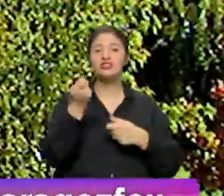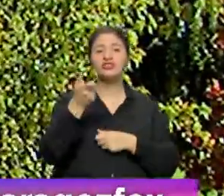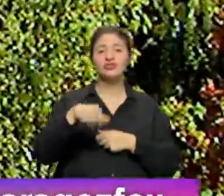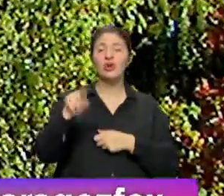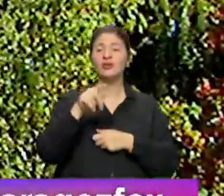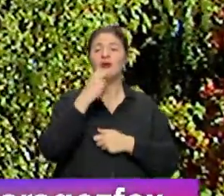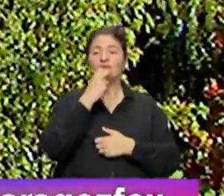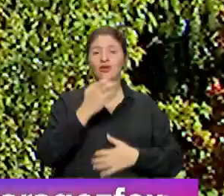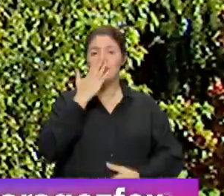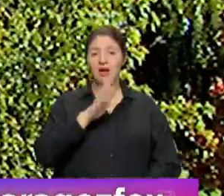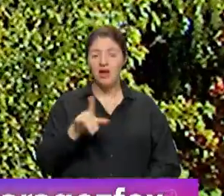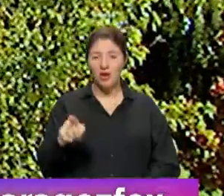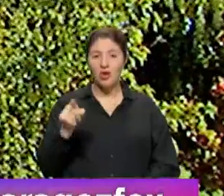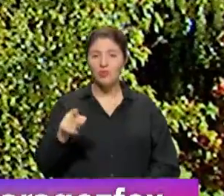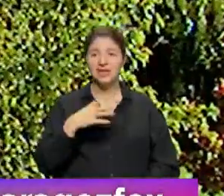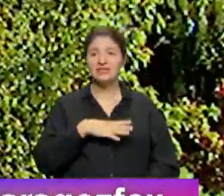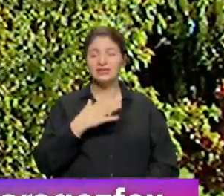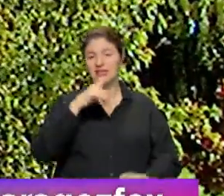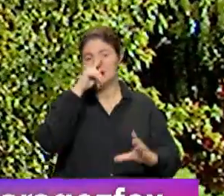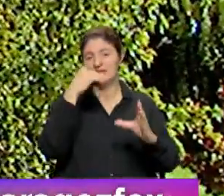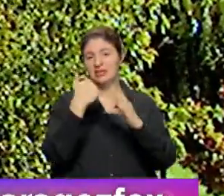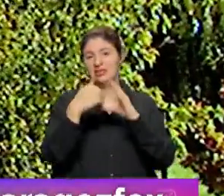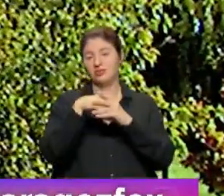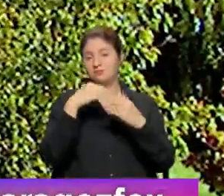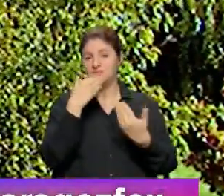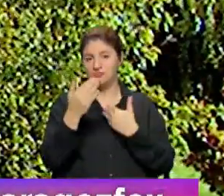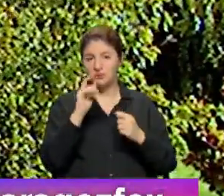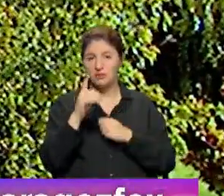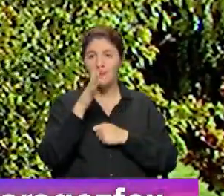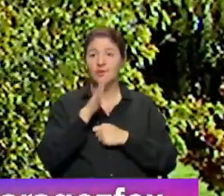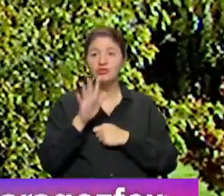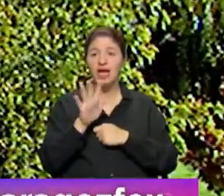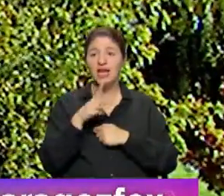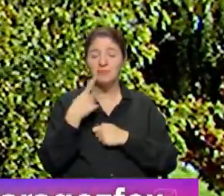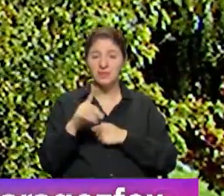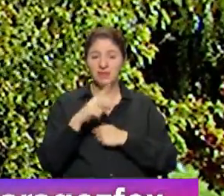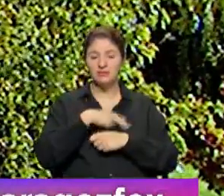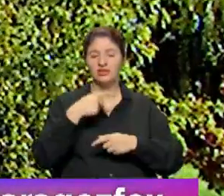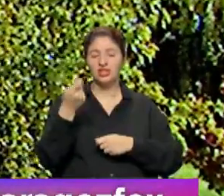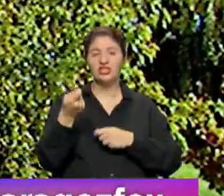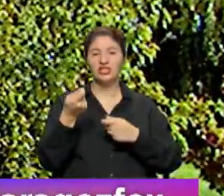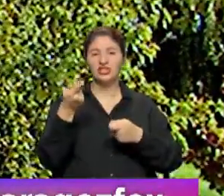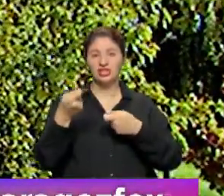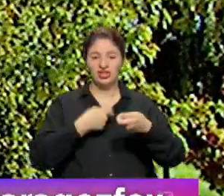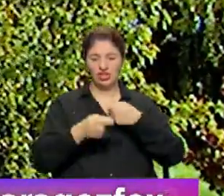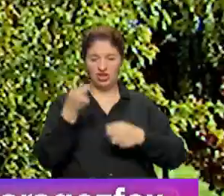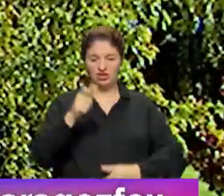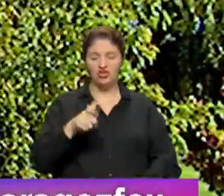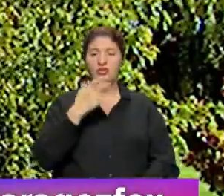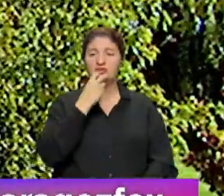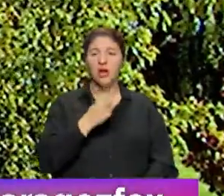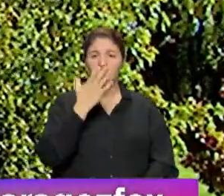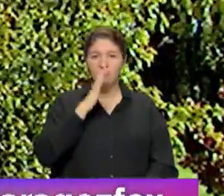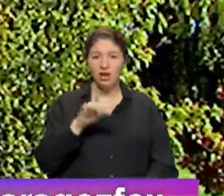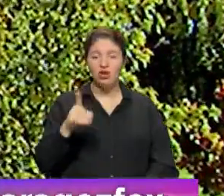onlar da kadro bekliyorlar bu taleplerini Twitter üzerinden dillendirmek şirket işçisi kadro bekliyor